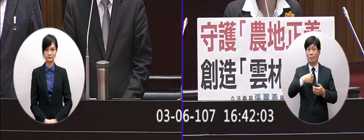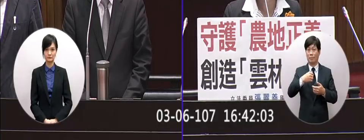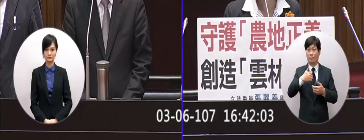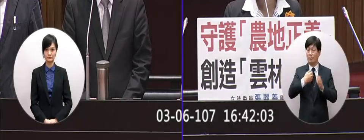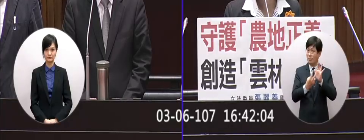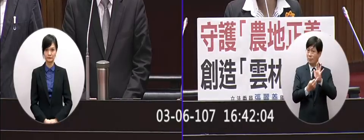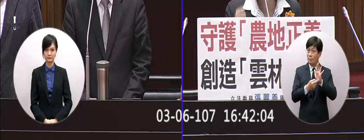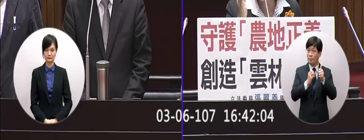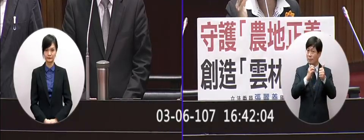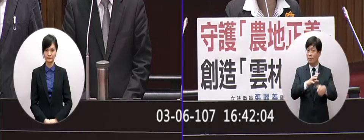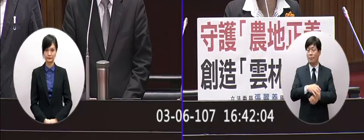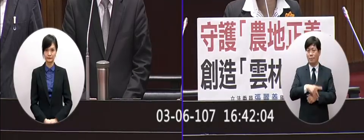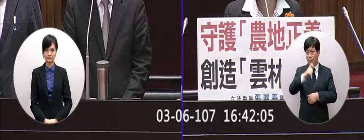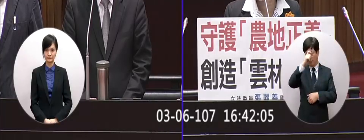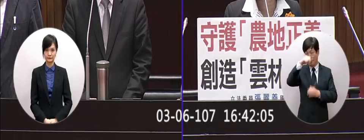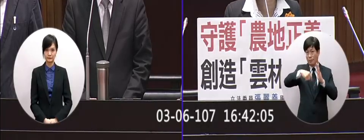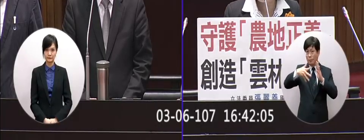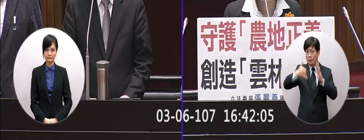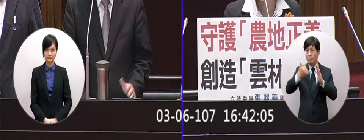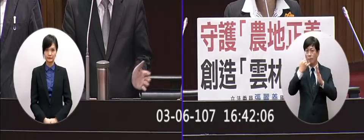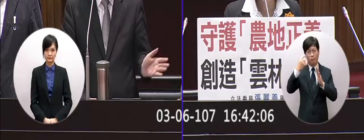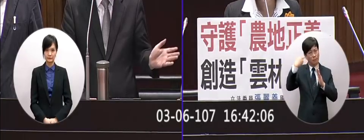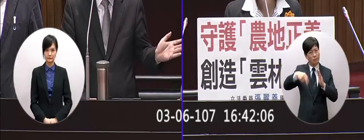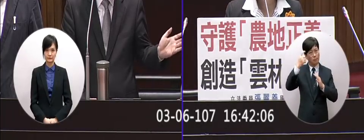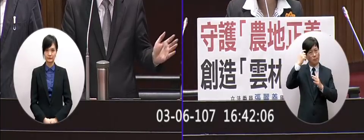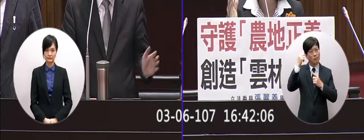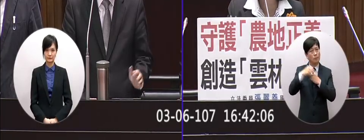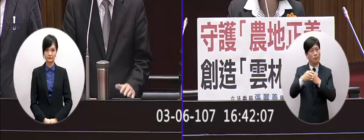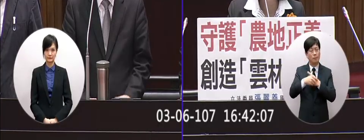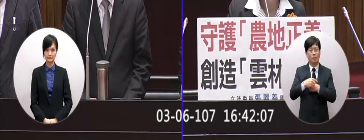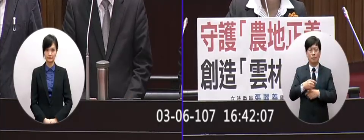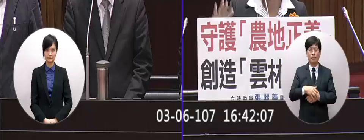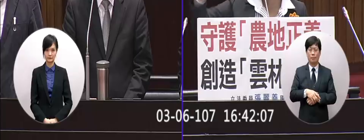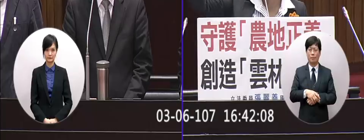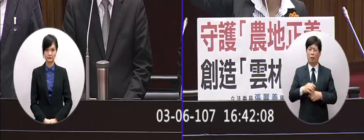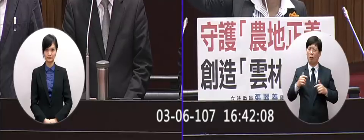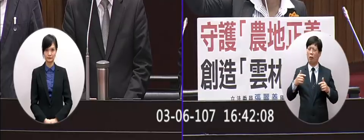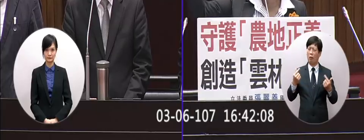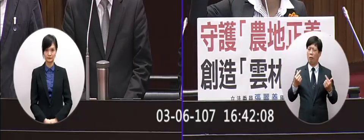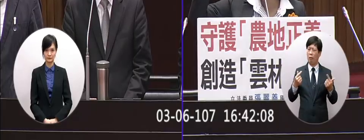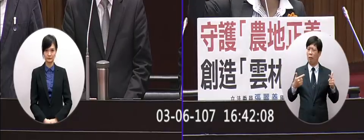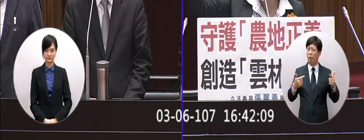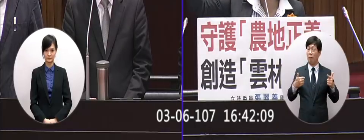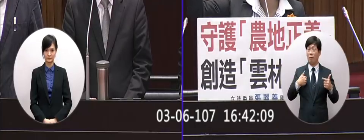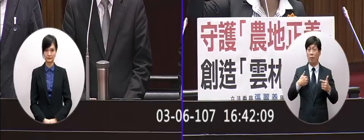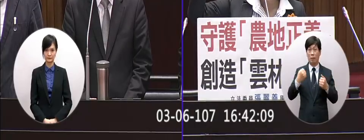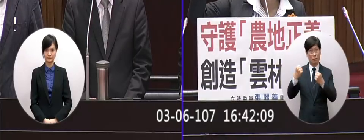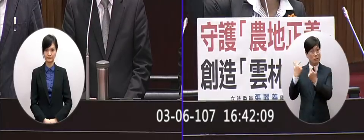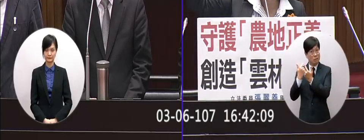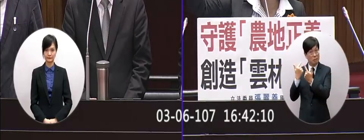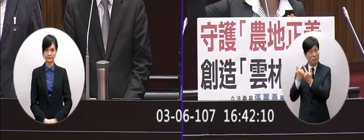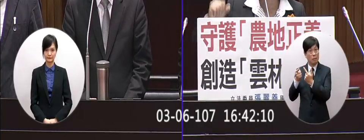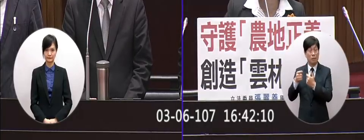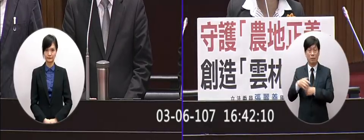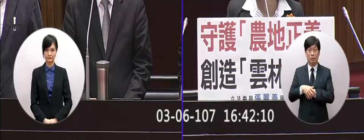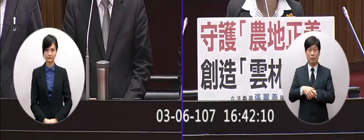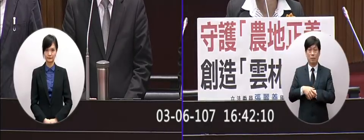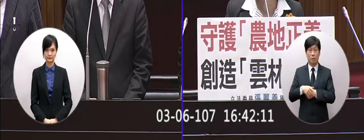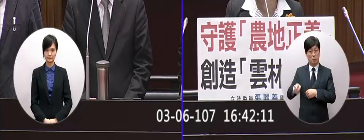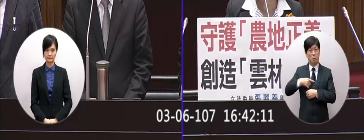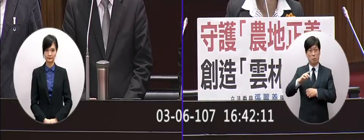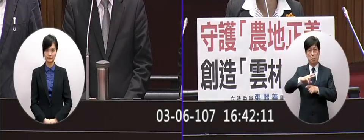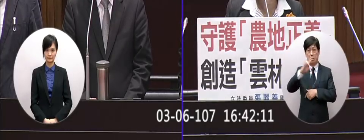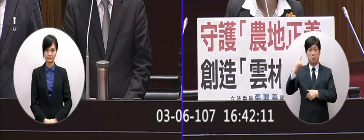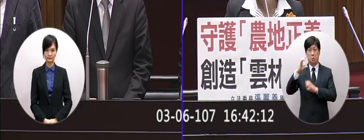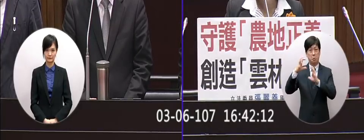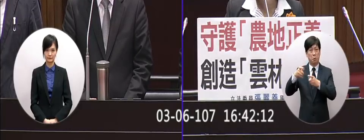见解，来希望院长你要重新考量，不是说在台北你们所谓的天龙